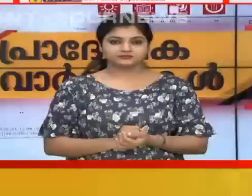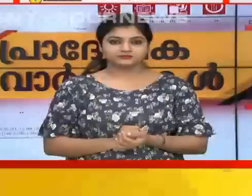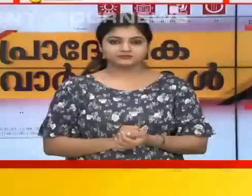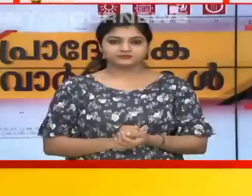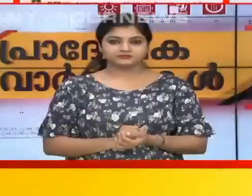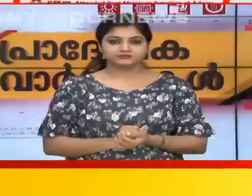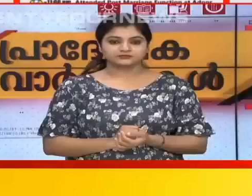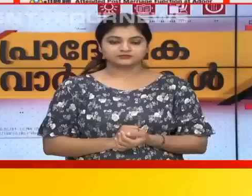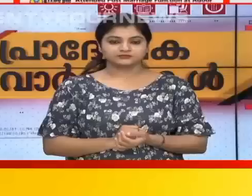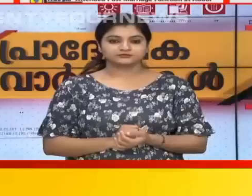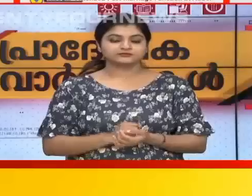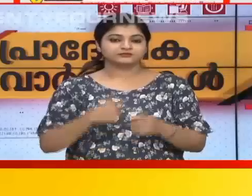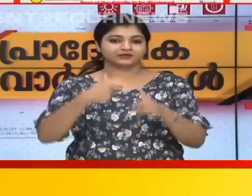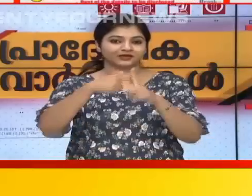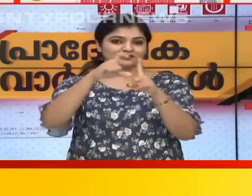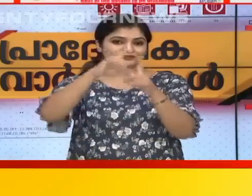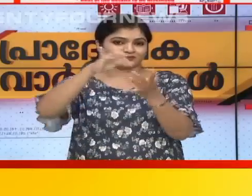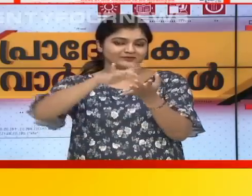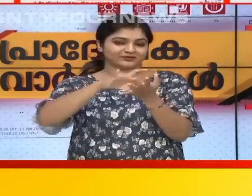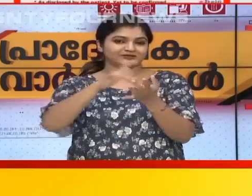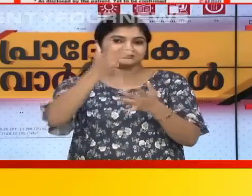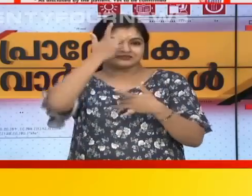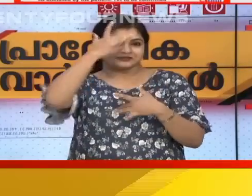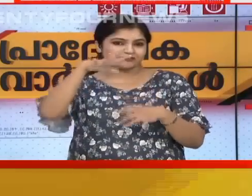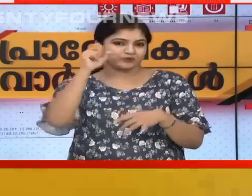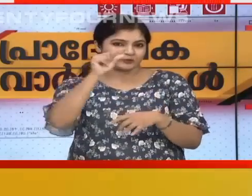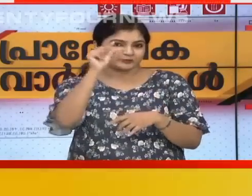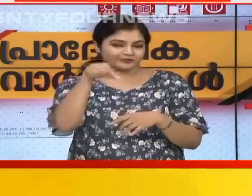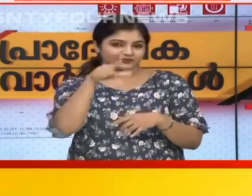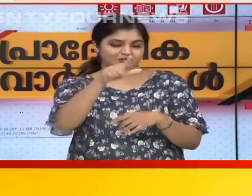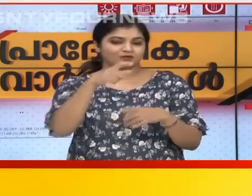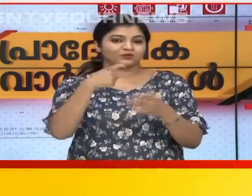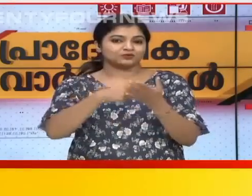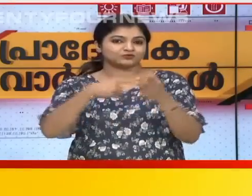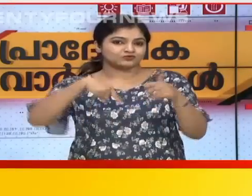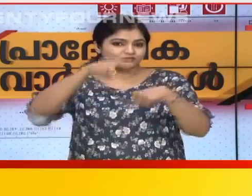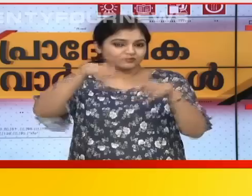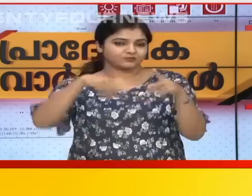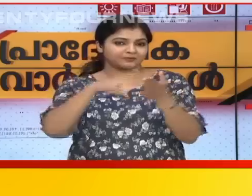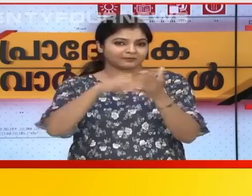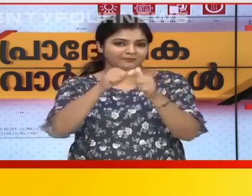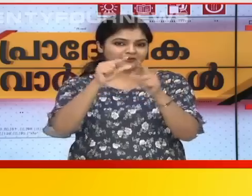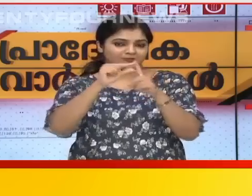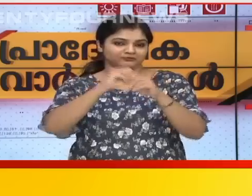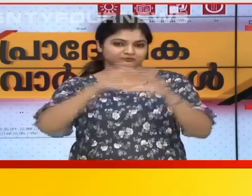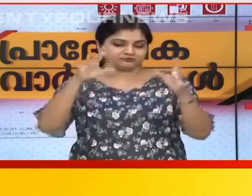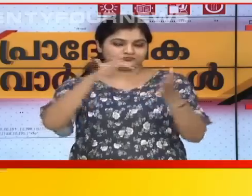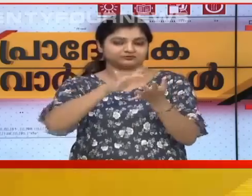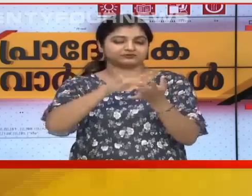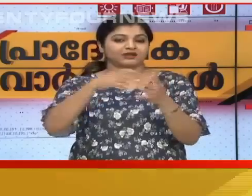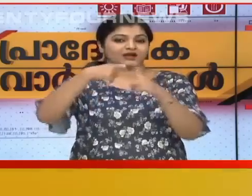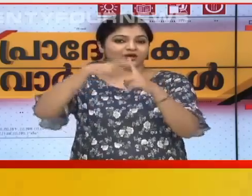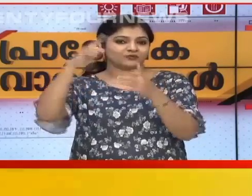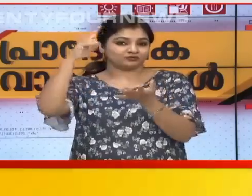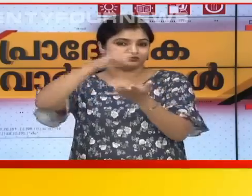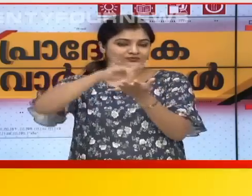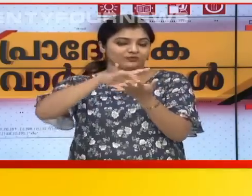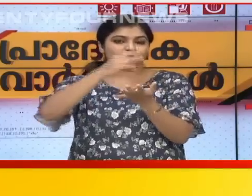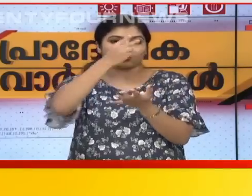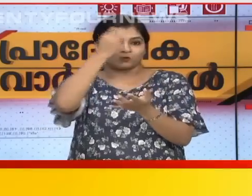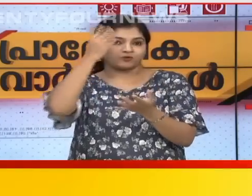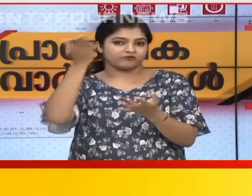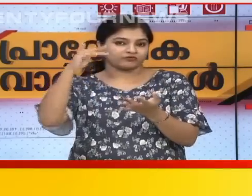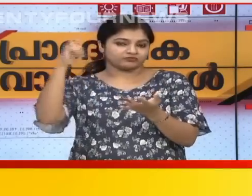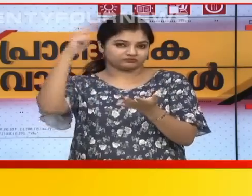മുൻപ് ജില്ലാ ഭരണകൂടം പുറത്തുവിട്ടത്. ഇയാൾ 11-ാം തീയതി കരിപ്പൂർ വിമാനത്താവളത്തിലാണ് ദുബൈയിൽ നിന്നും വന്നിറങ്ങിയത്. സഹീർ